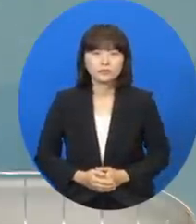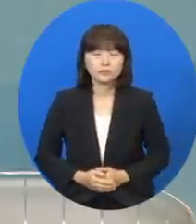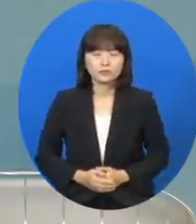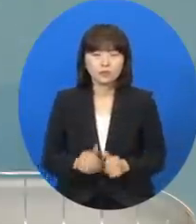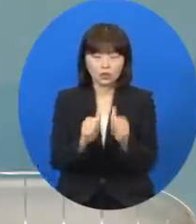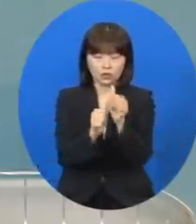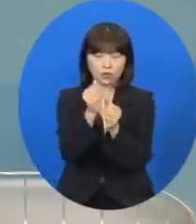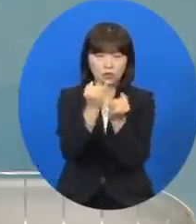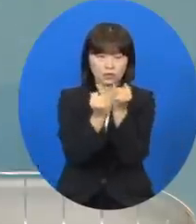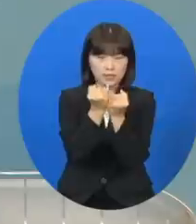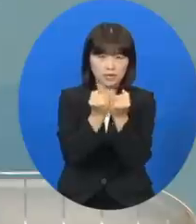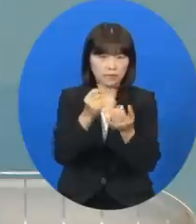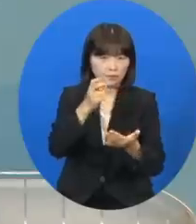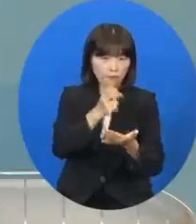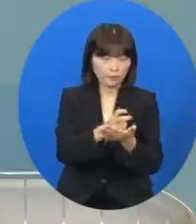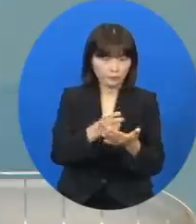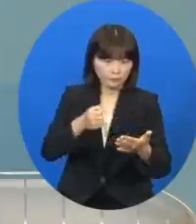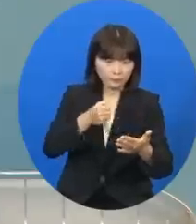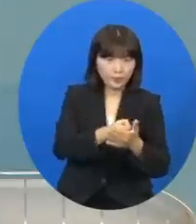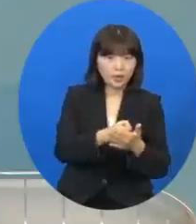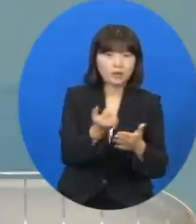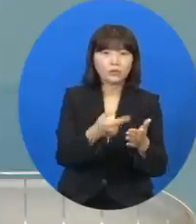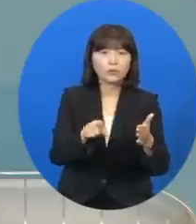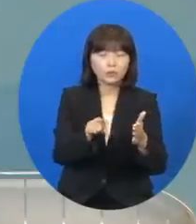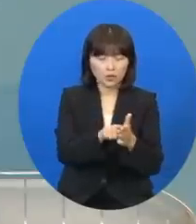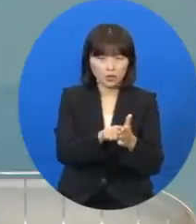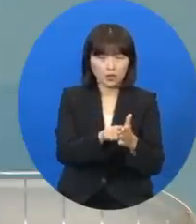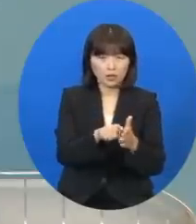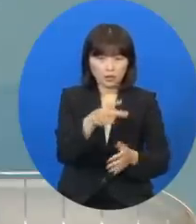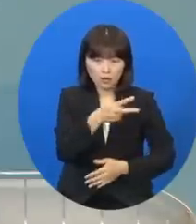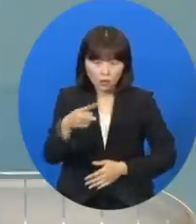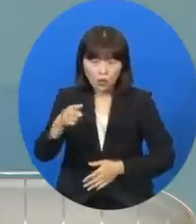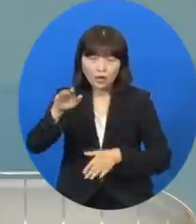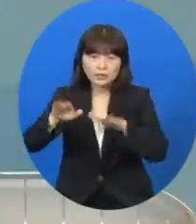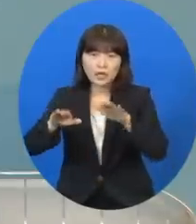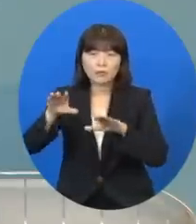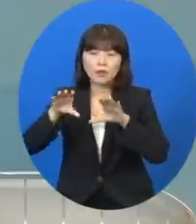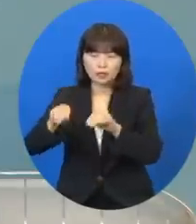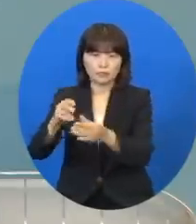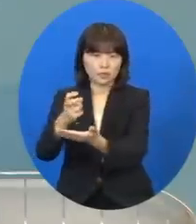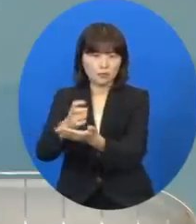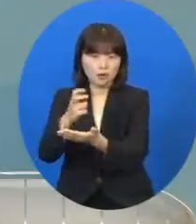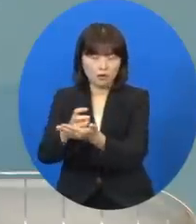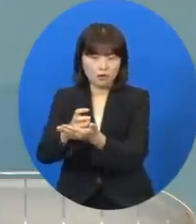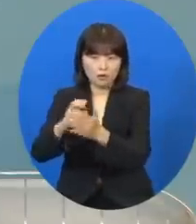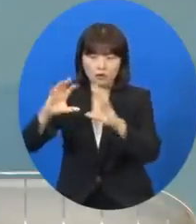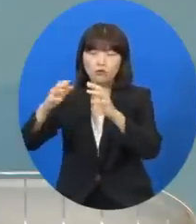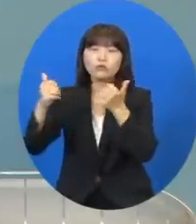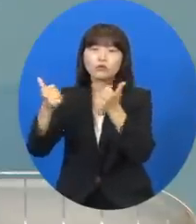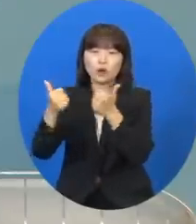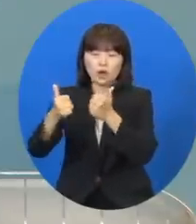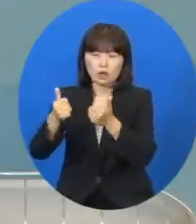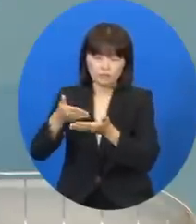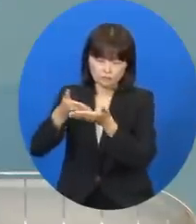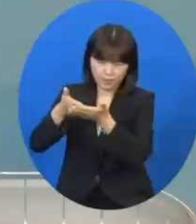동성애 합법화를 위한 차별금지법이 이제 국회 상정을 바로 눈앞에 두고